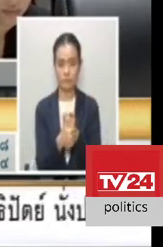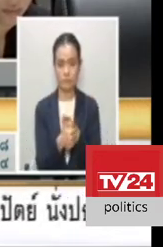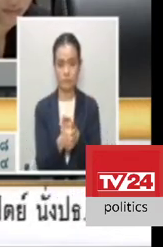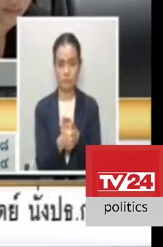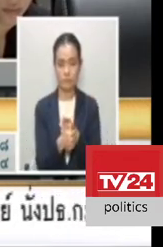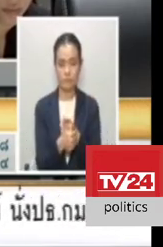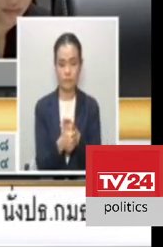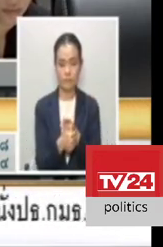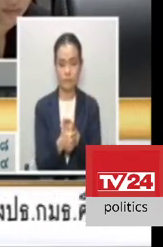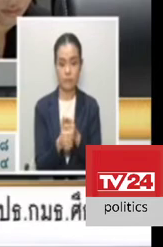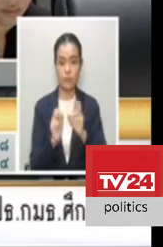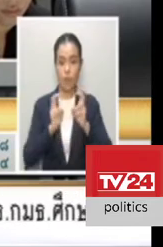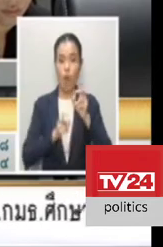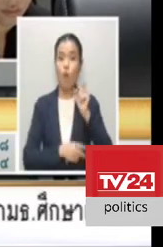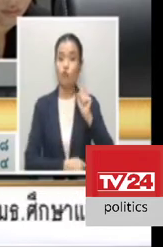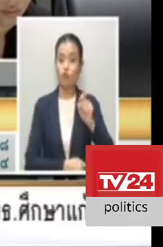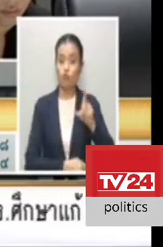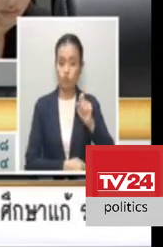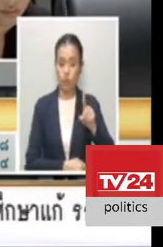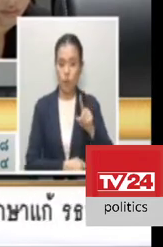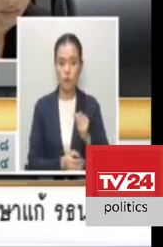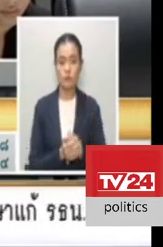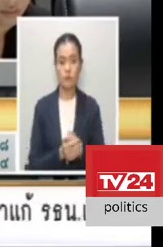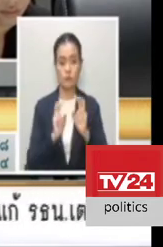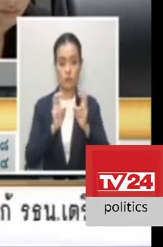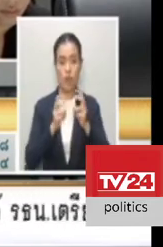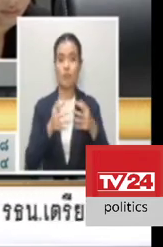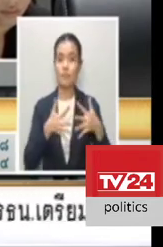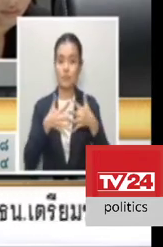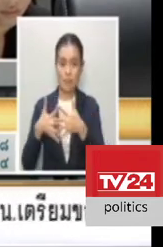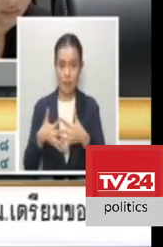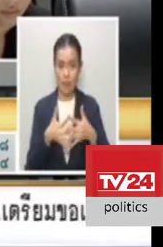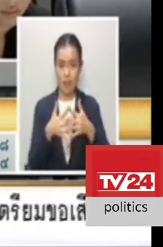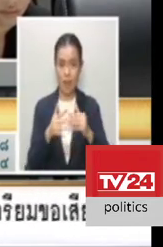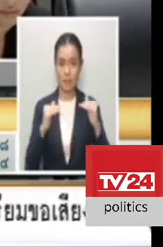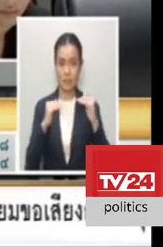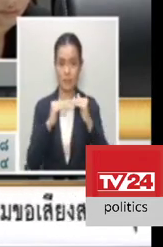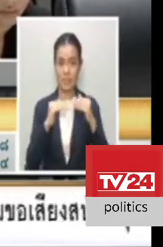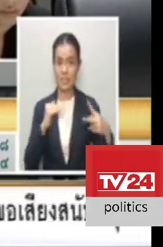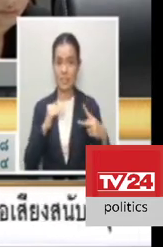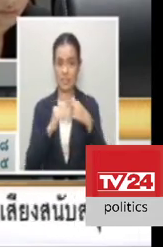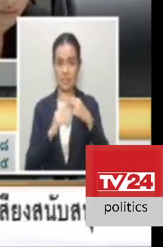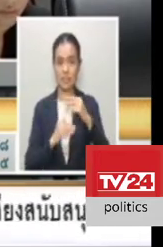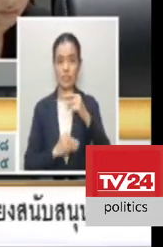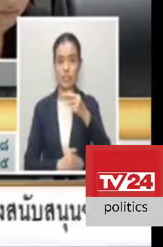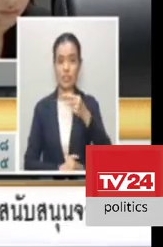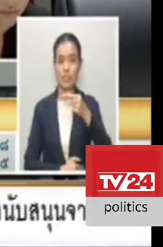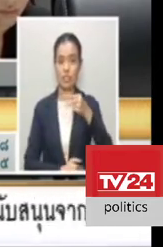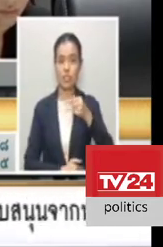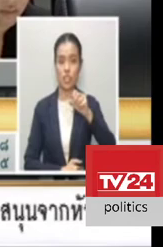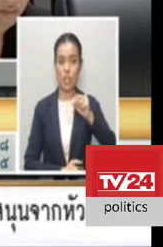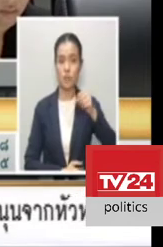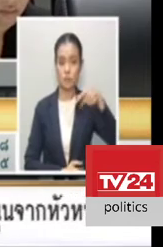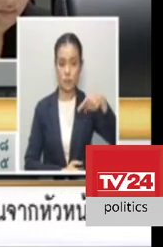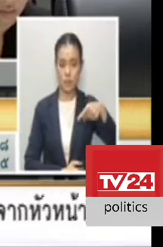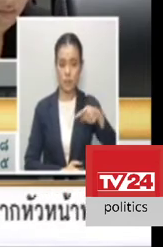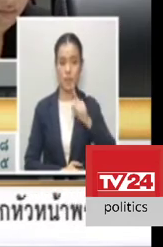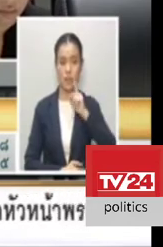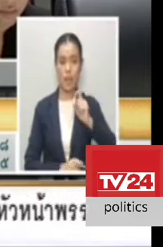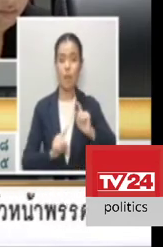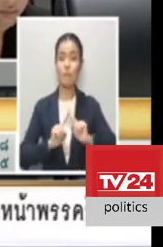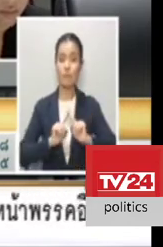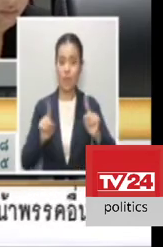เป็นเรื่องเร่งด่วนที่เกี่ยวกับกรณีที่สหรัฐตัดสิทธิ์ GSPแต่ที่ฉันจะถามในมิติที่แตกต่างจากผู้